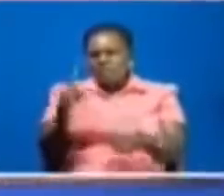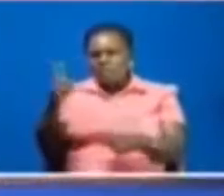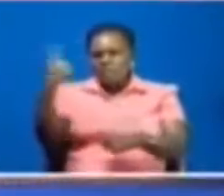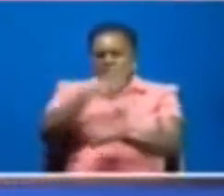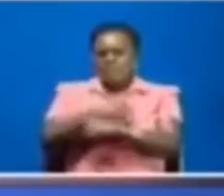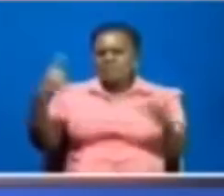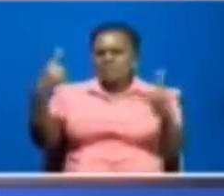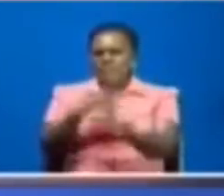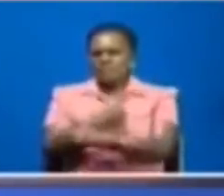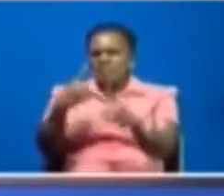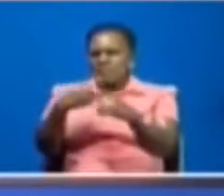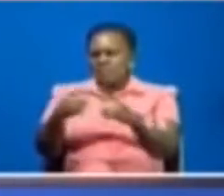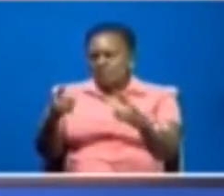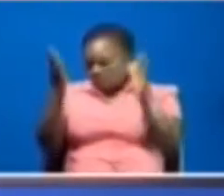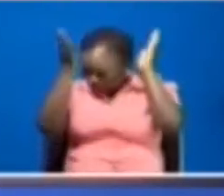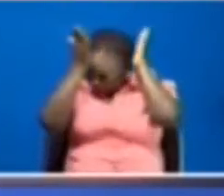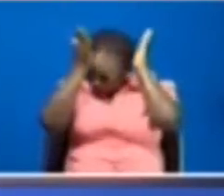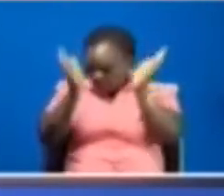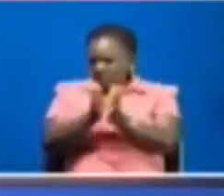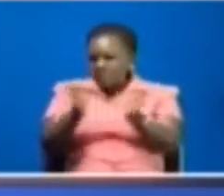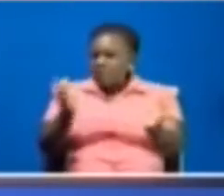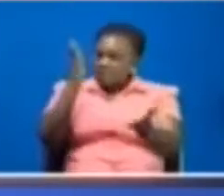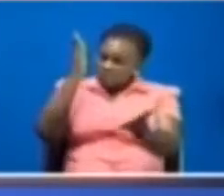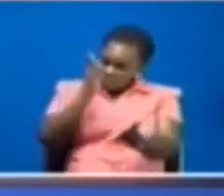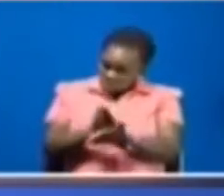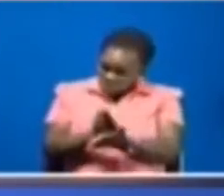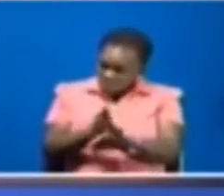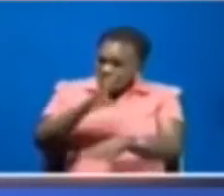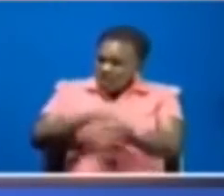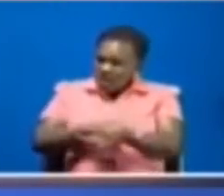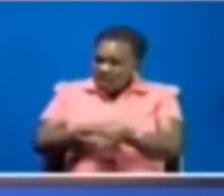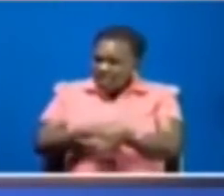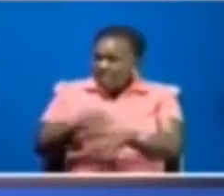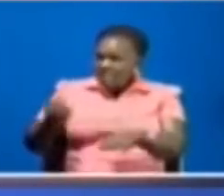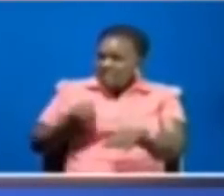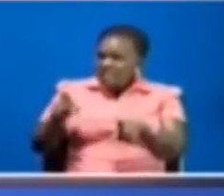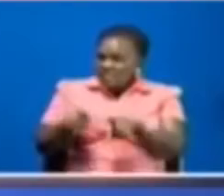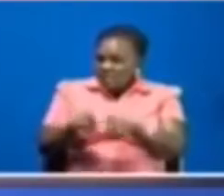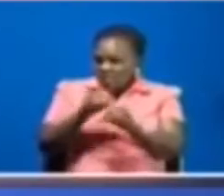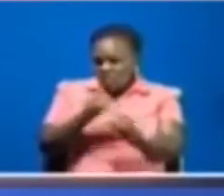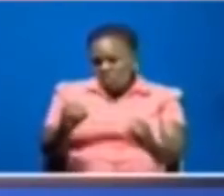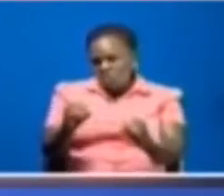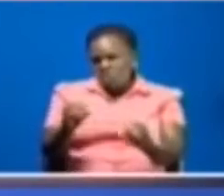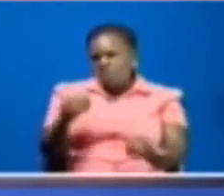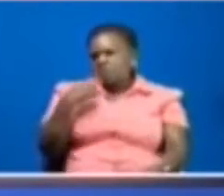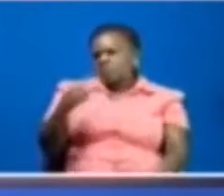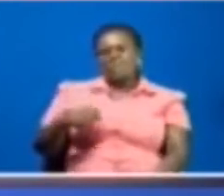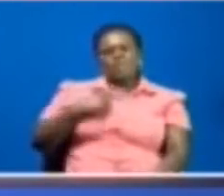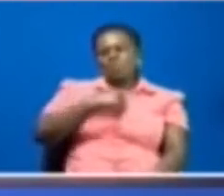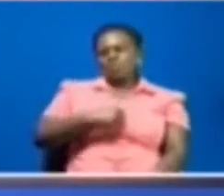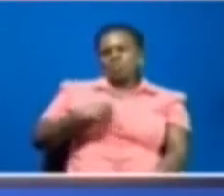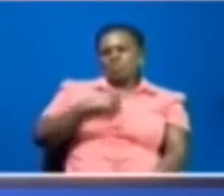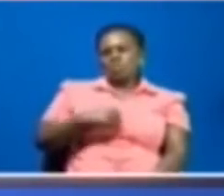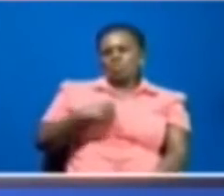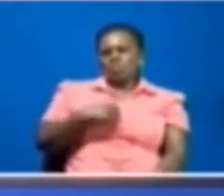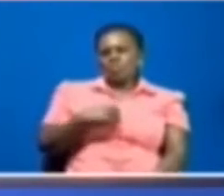day. Lakini Kakamega General, ikiwa tutapata sisi tunafanana na sisi si sisters, tungependa mtu same for all